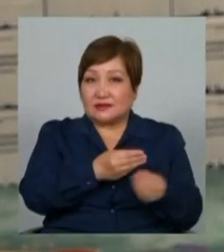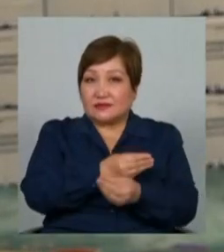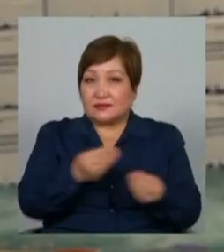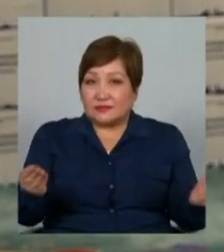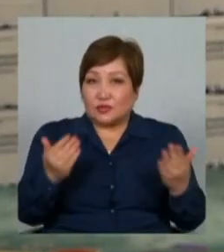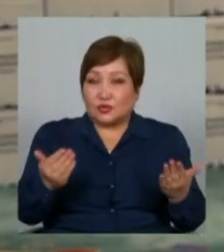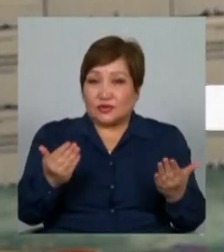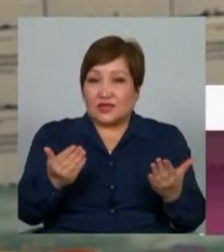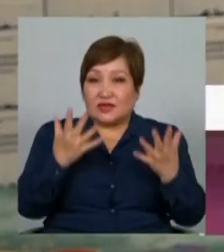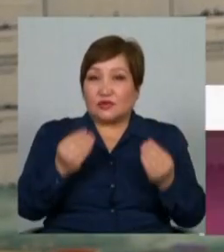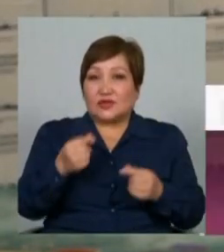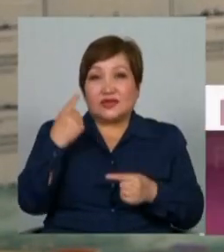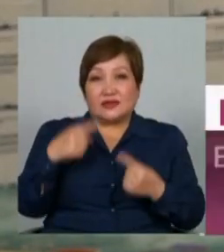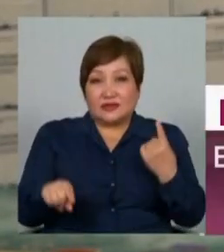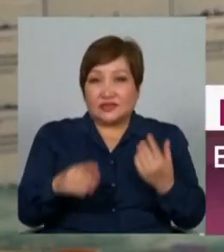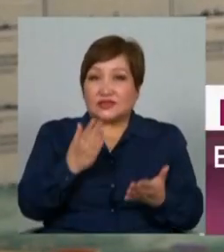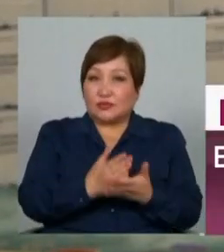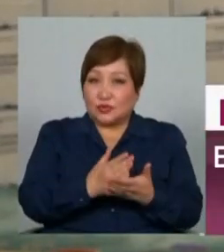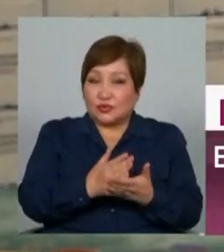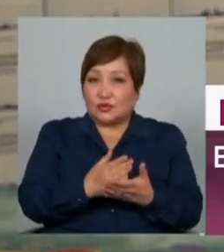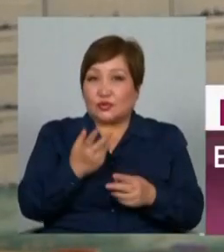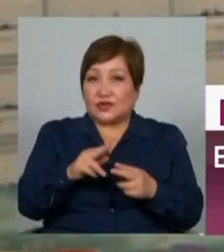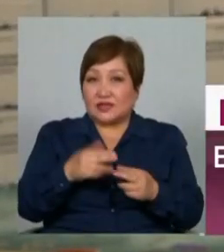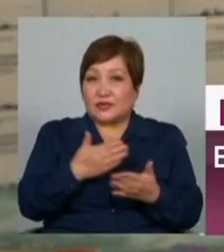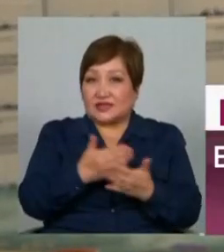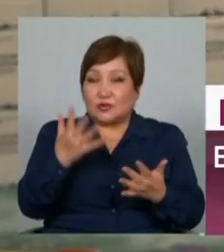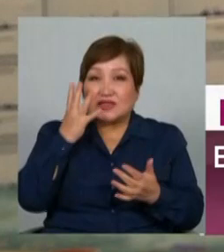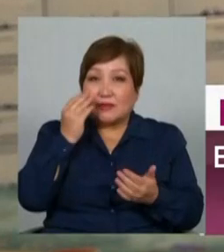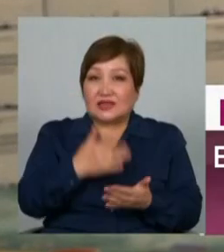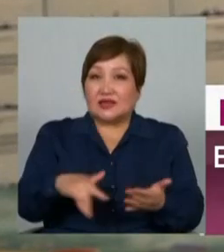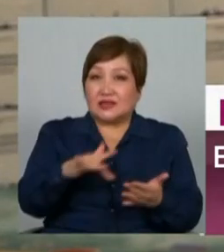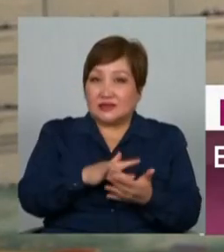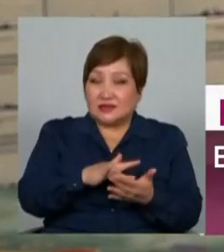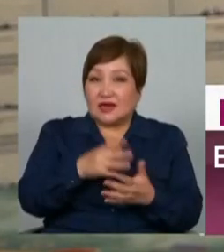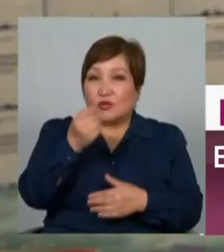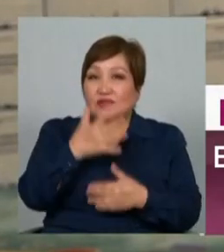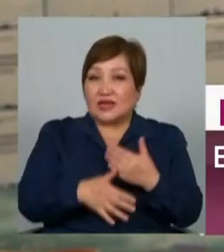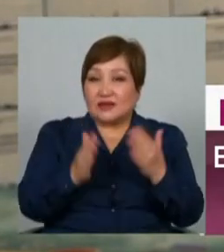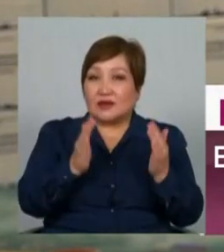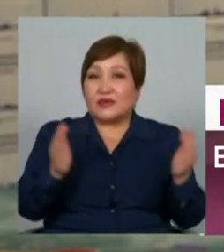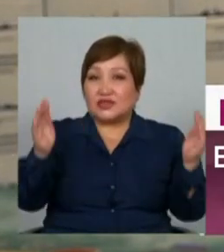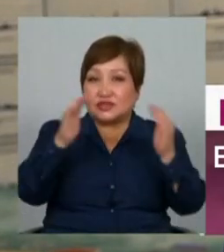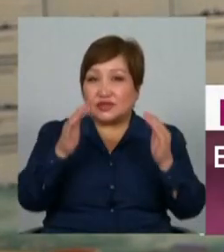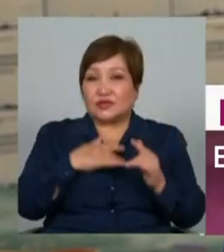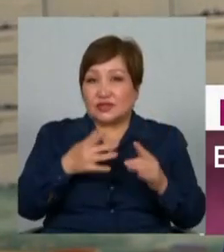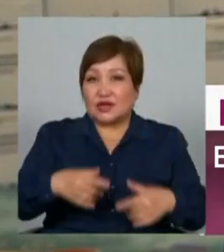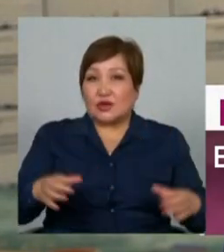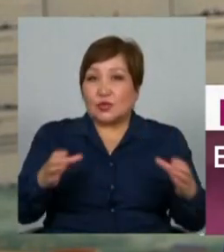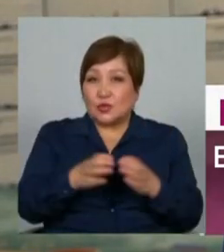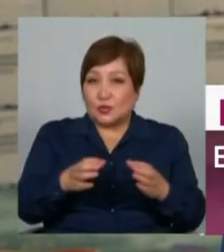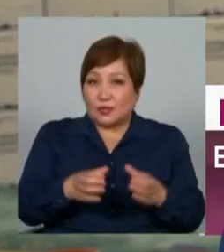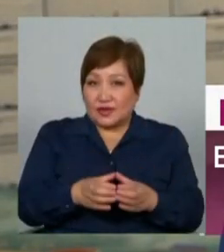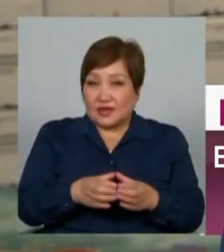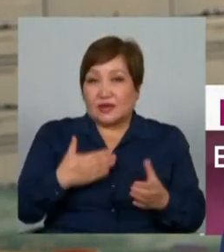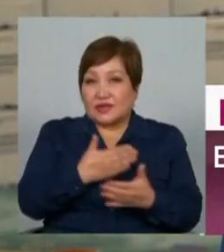ерекше күн болып тұр. Өйткені біздің осы Алматы қаласындағы орталық мешітіміздің ұйымы, біздің мынау